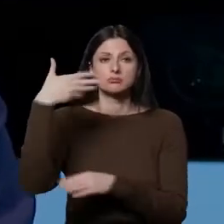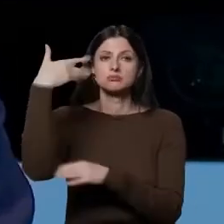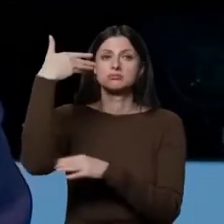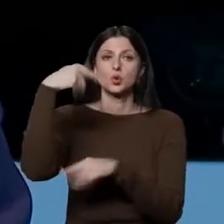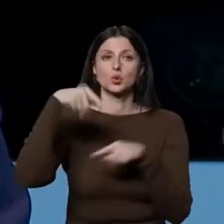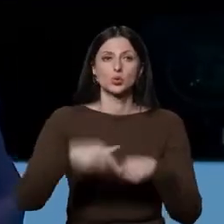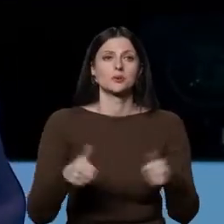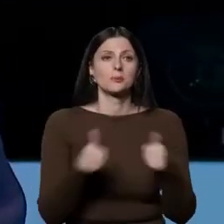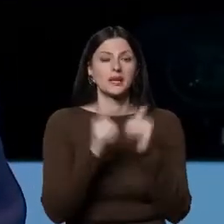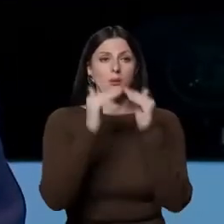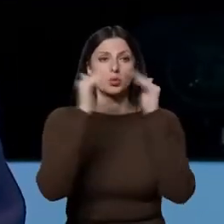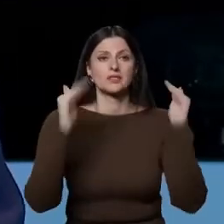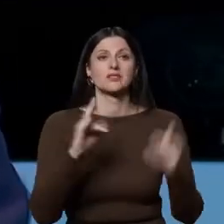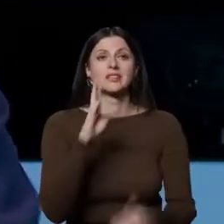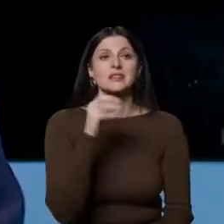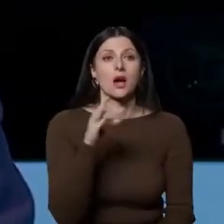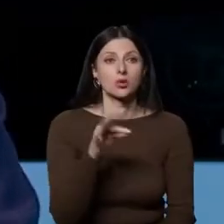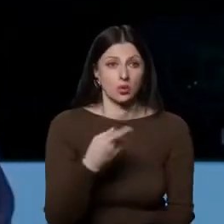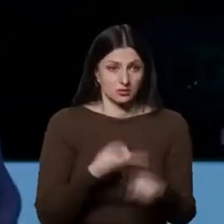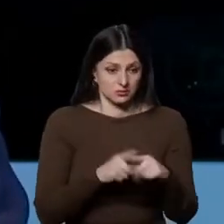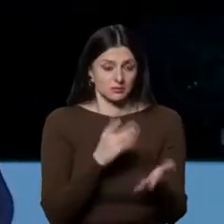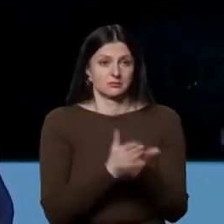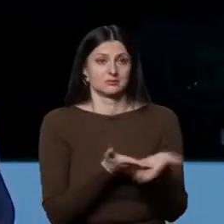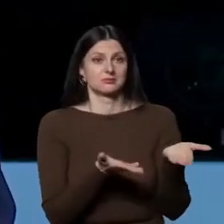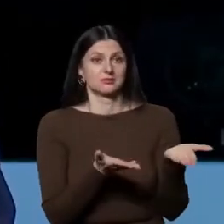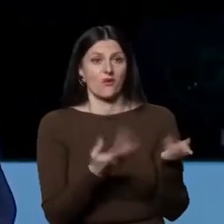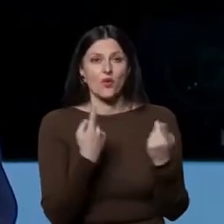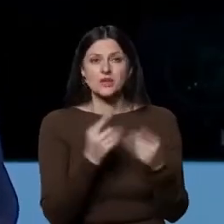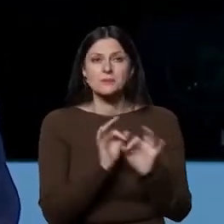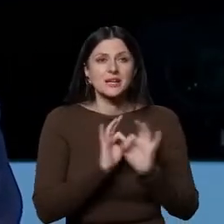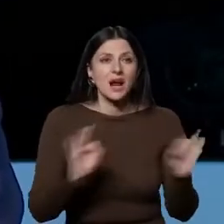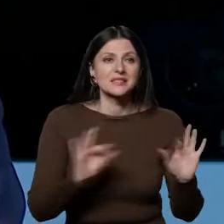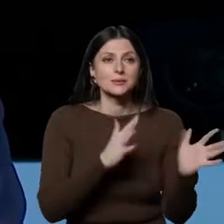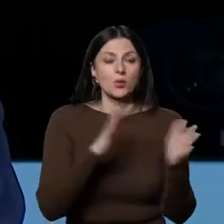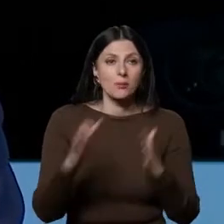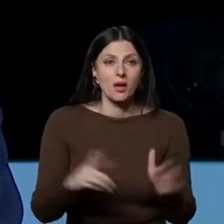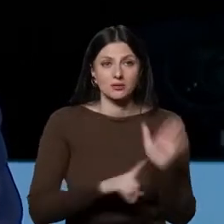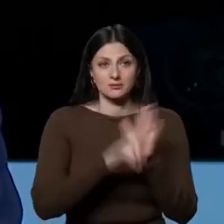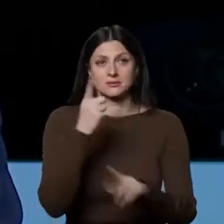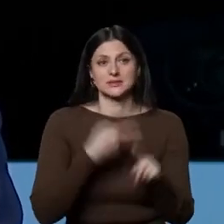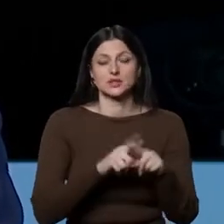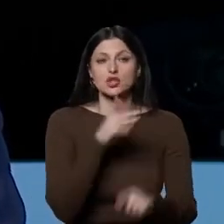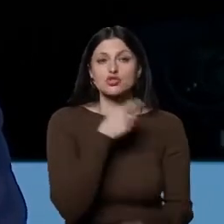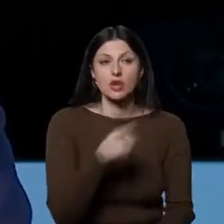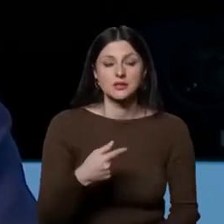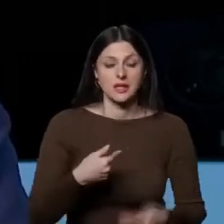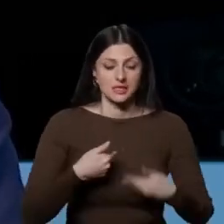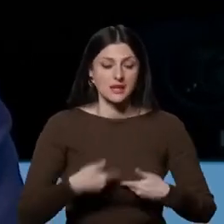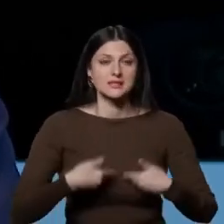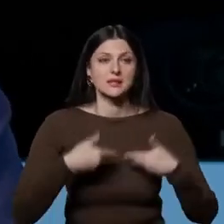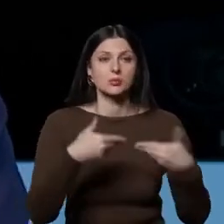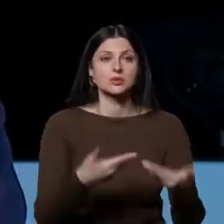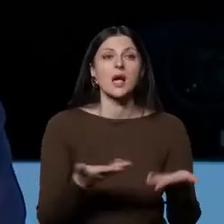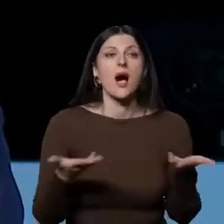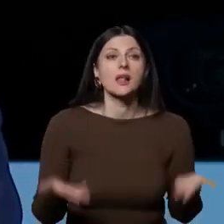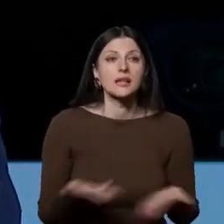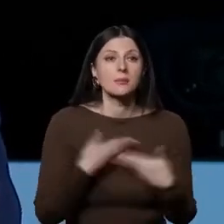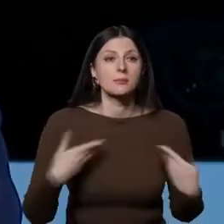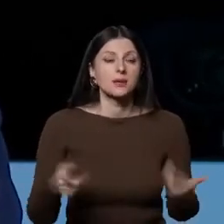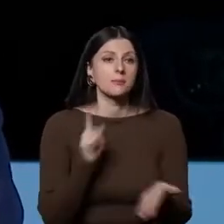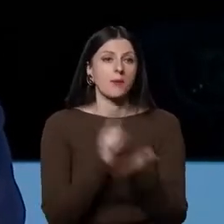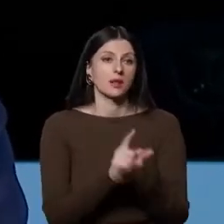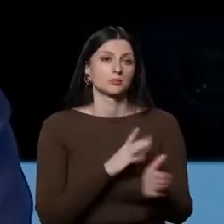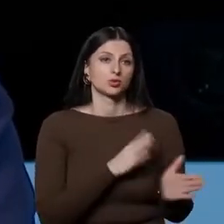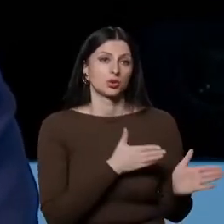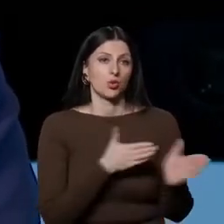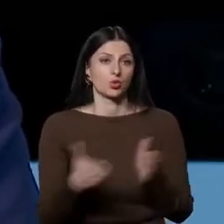біля будівлі НАТО. І каже, це відбулося. В один прекрасний момент прийшов цей час. І каже, нас запросили. Але ми мали бути готові до цього.